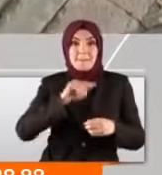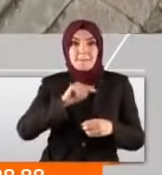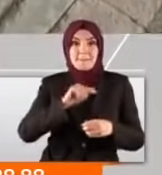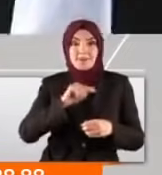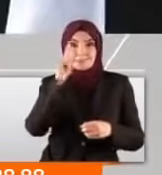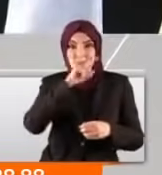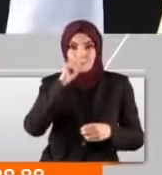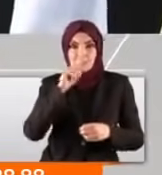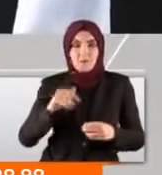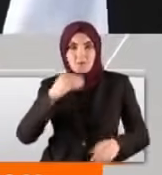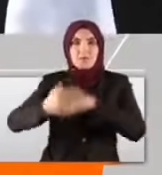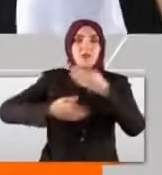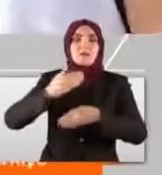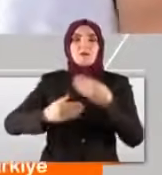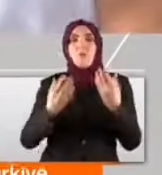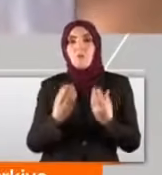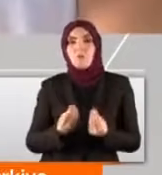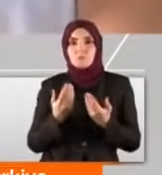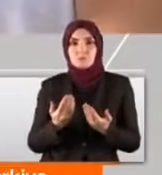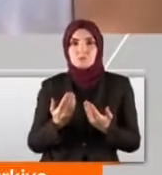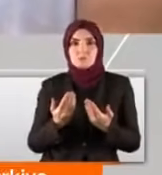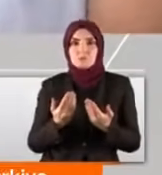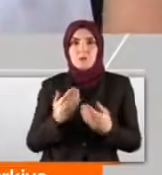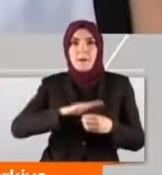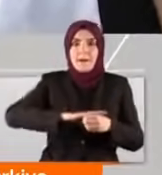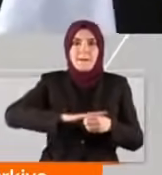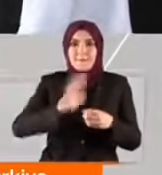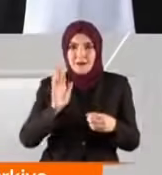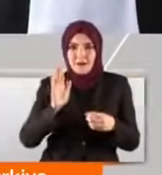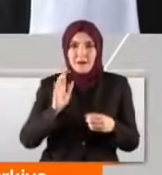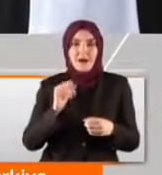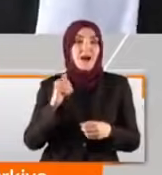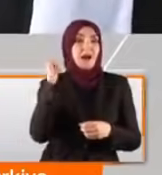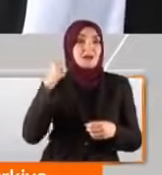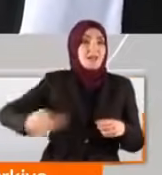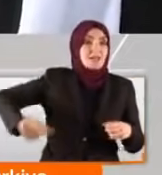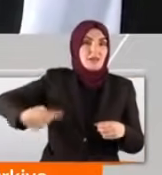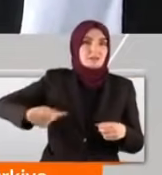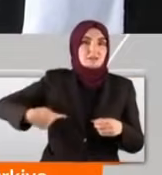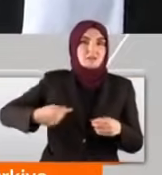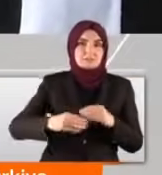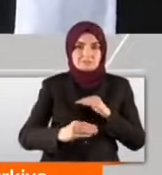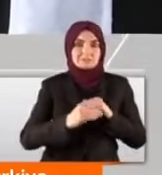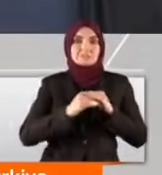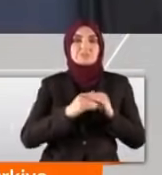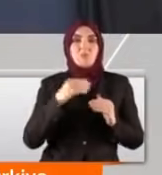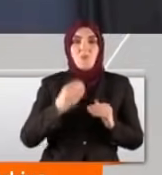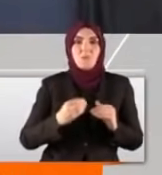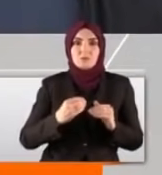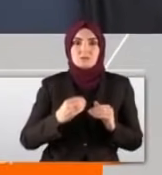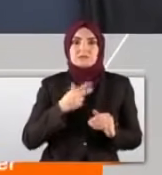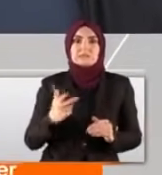atmasına neden oldu. Logar kapağı bir anda çıkıyor, arka lastiğe kalkıyor. Ondan sonra ben de bir takla atmaya başladım. Hızlı da gitmiyordum, 40 falan gidiyordum. Ben